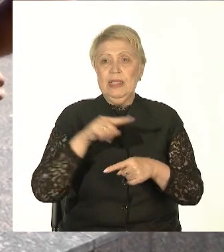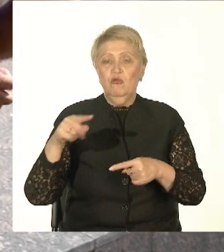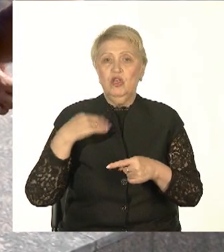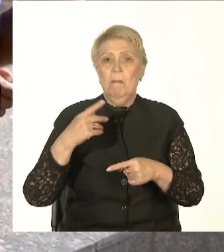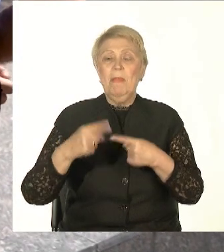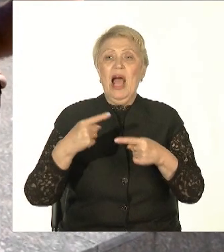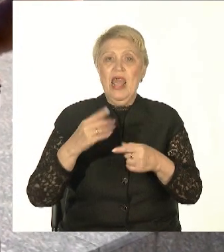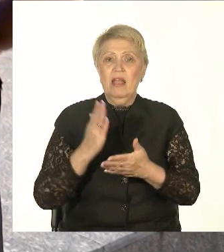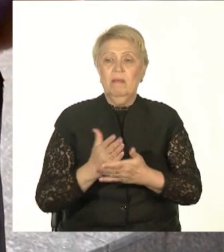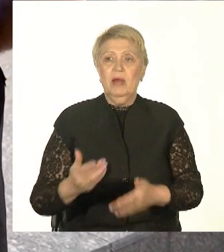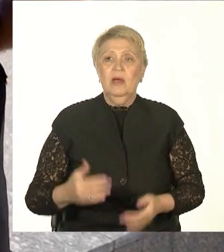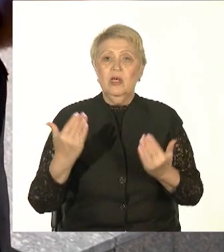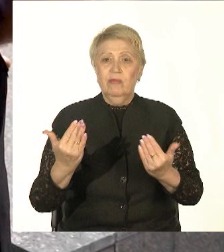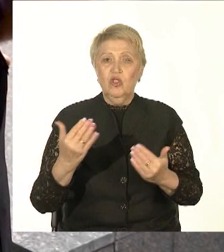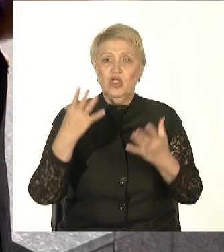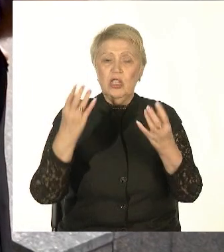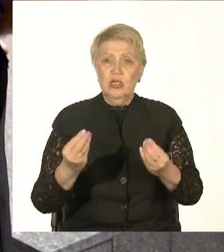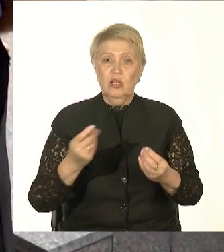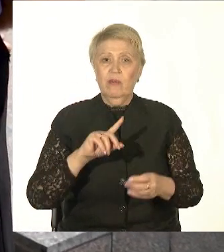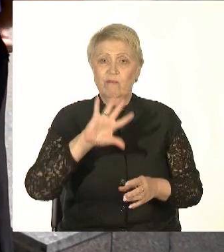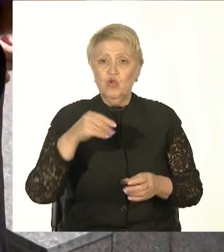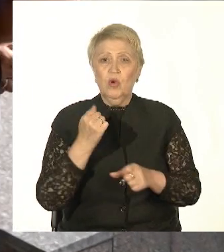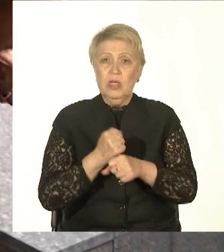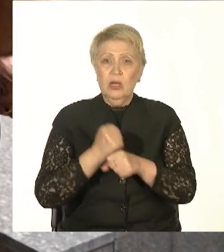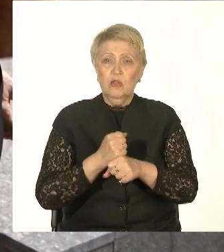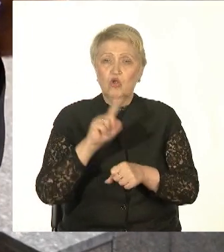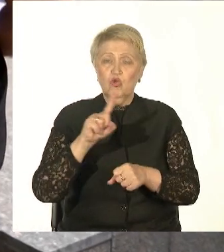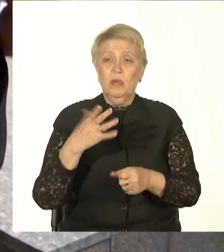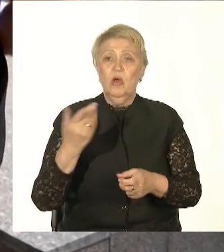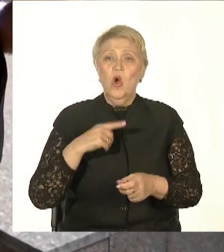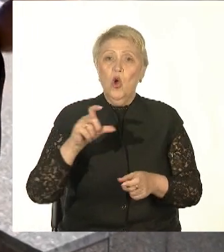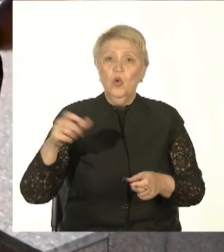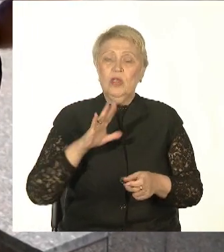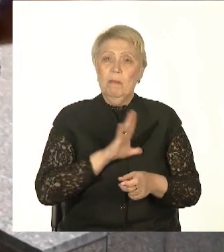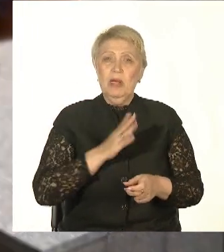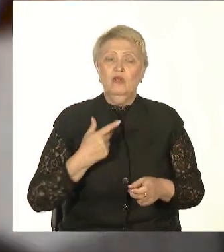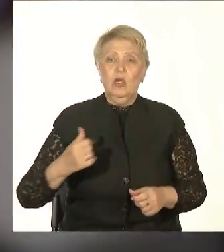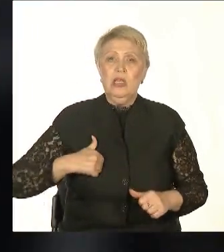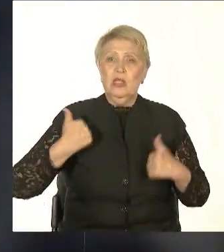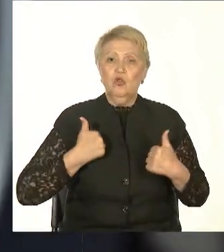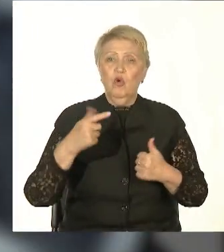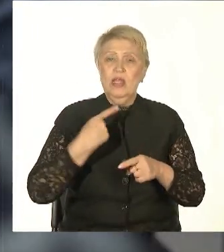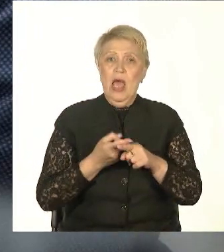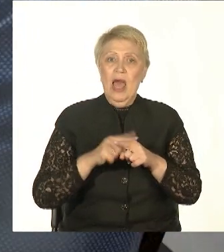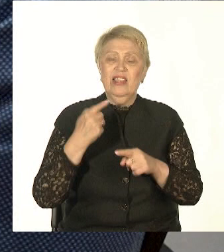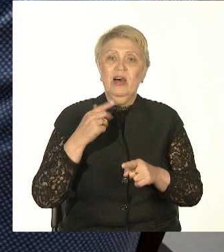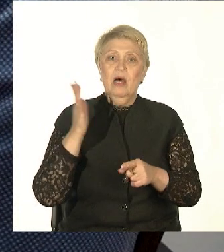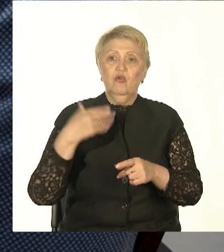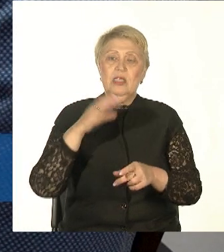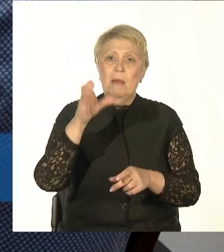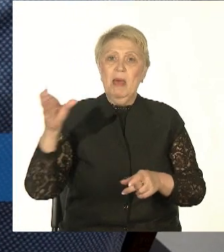того, чтобы сегодняшний день, сегодняшние люди были достойны тех, о ком этот мемориал. Ну, у